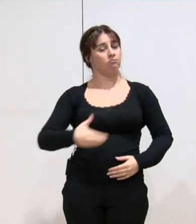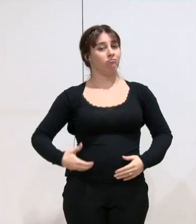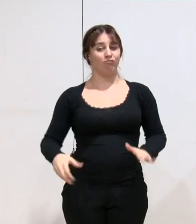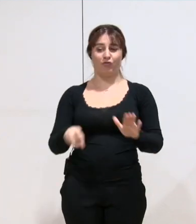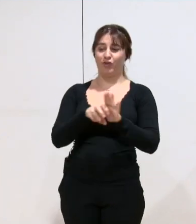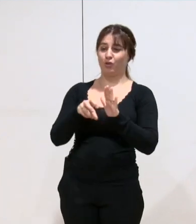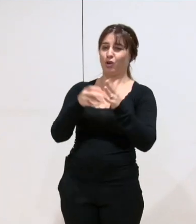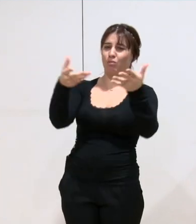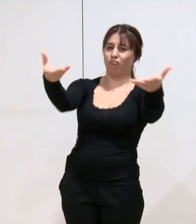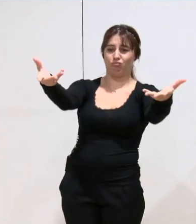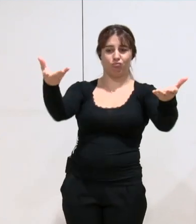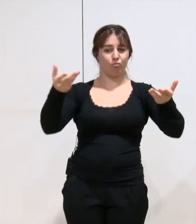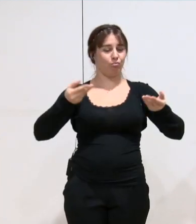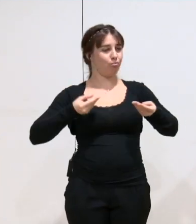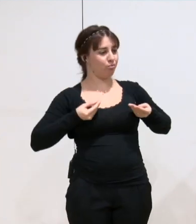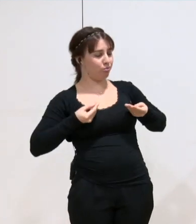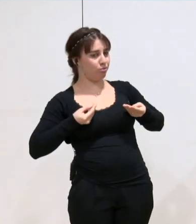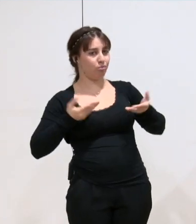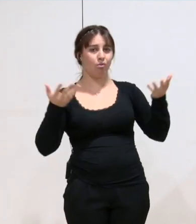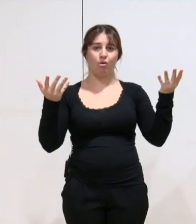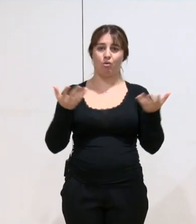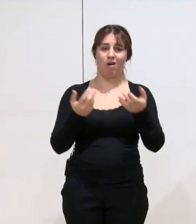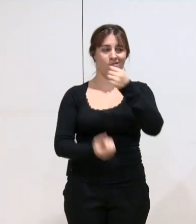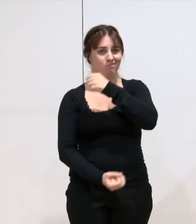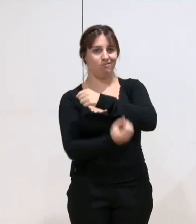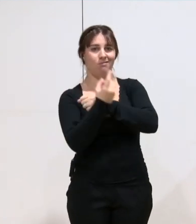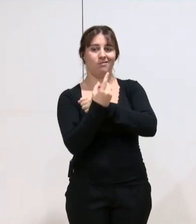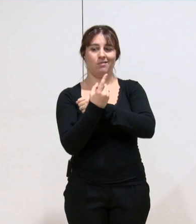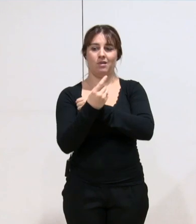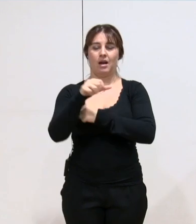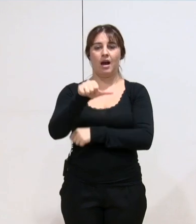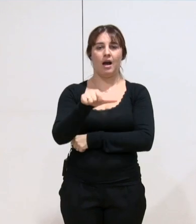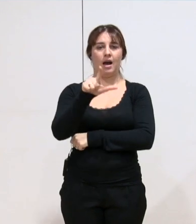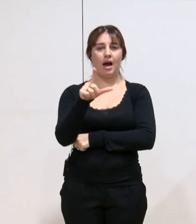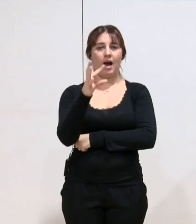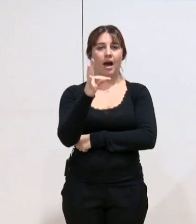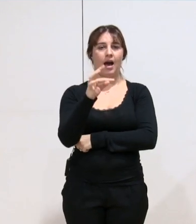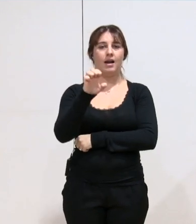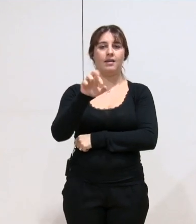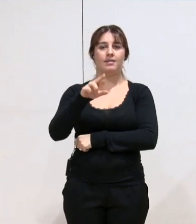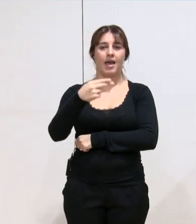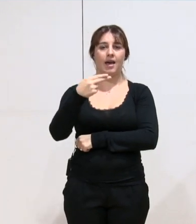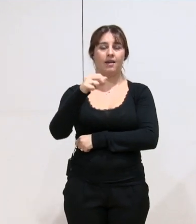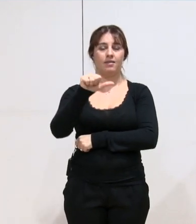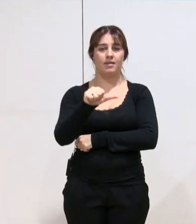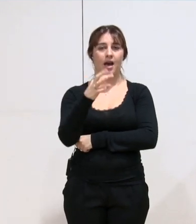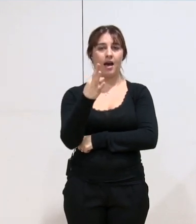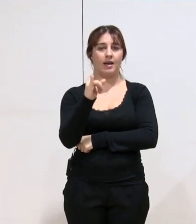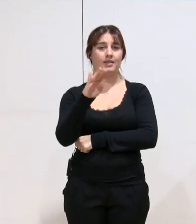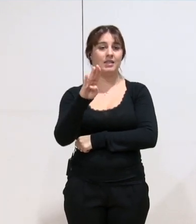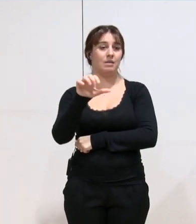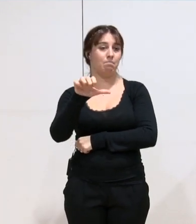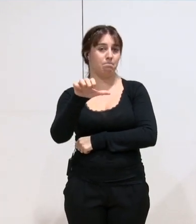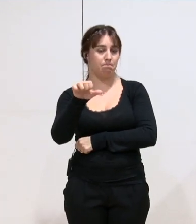a accueilli la manifestation Alternatiba. Parce que comme je n'ai pas vu, que